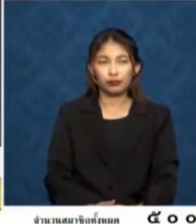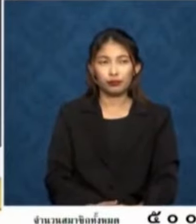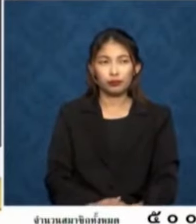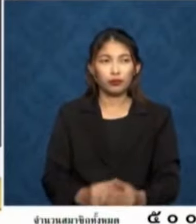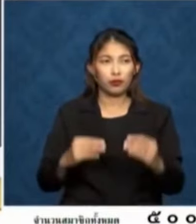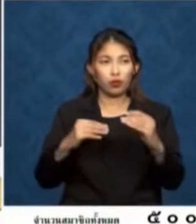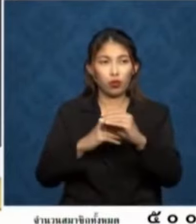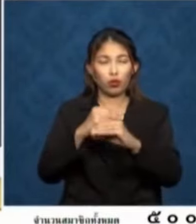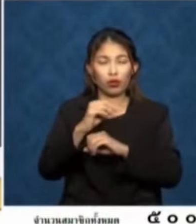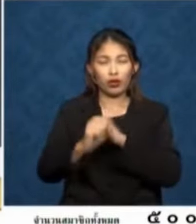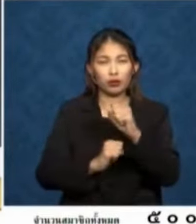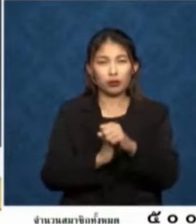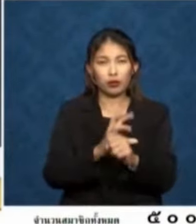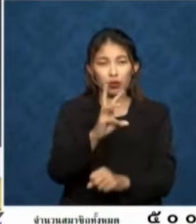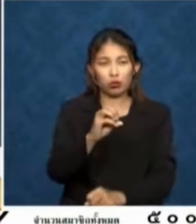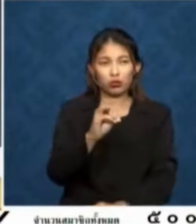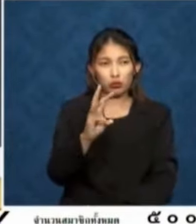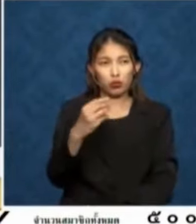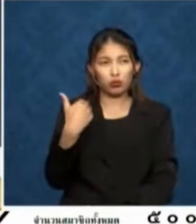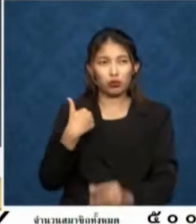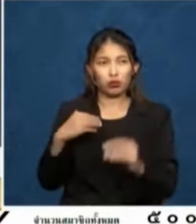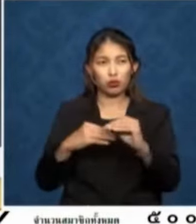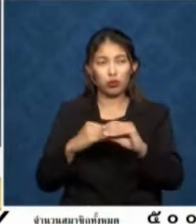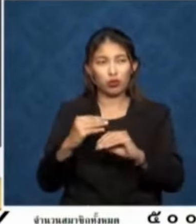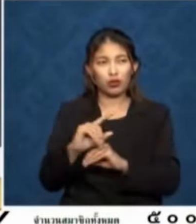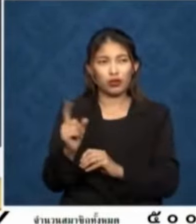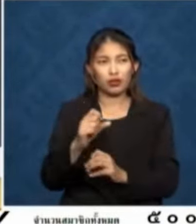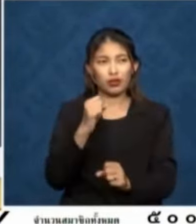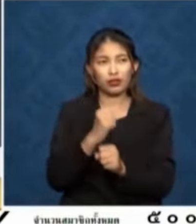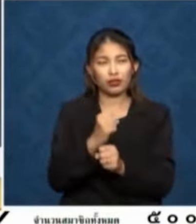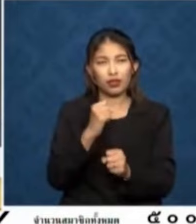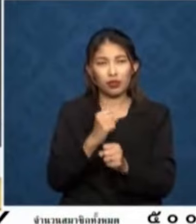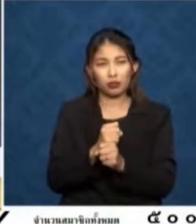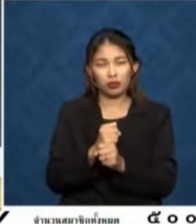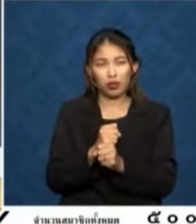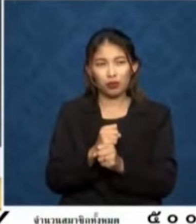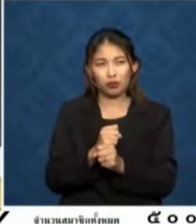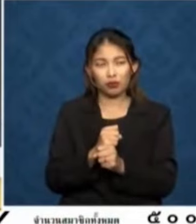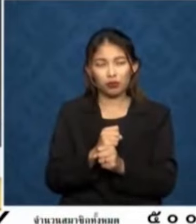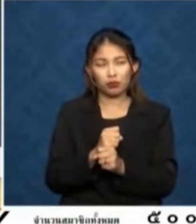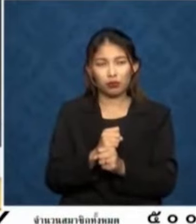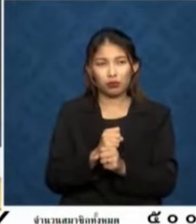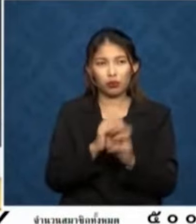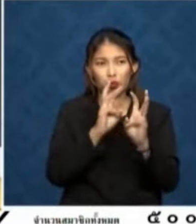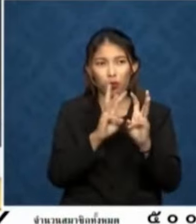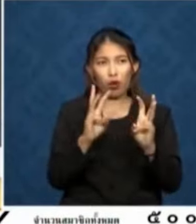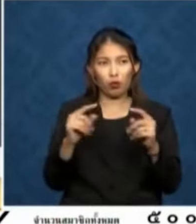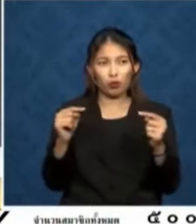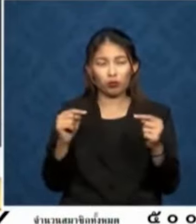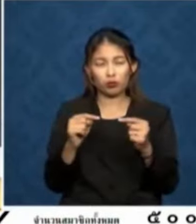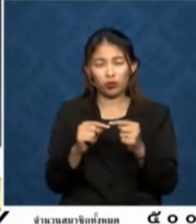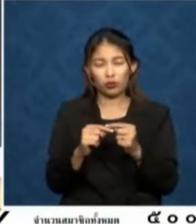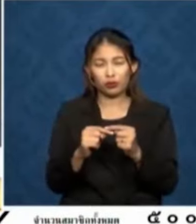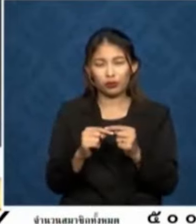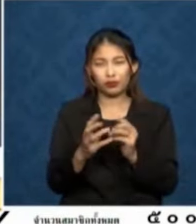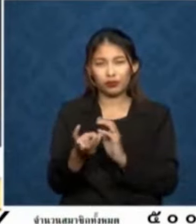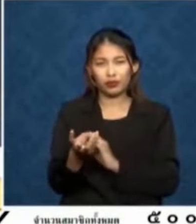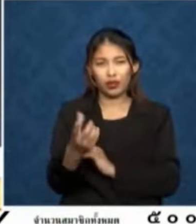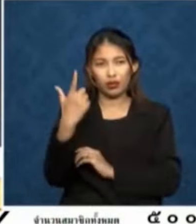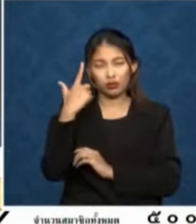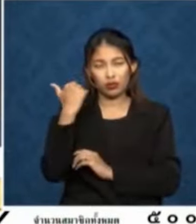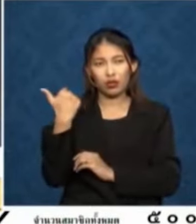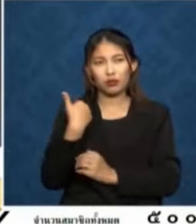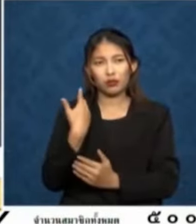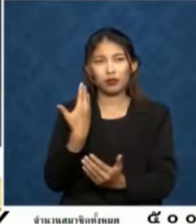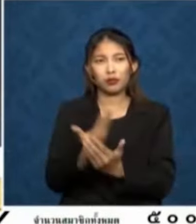โครงการปี 66นะคะเป็นโครงการที่จัดทำแพลตฟอร์มเข้าอัจฉริยะนะคะพบว่าใช้